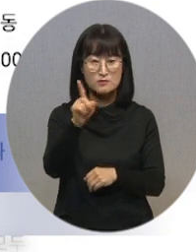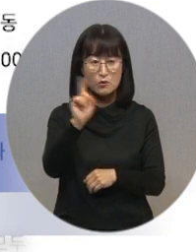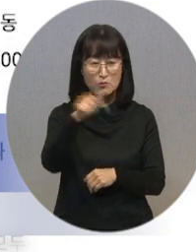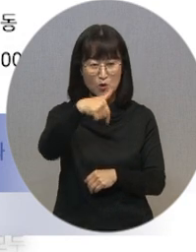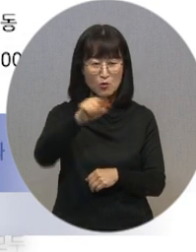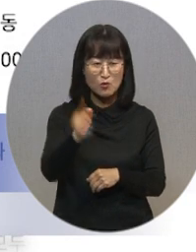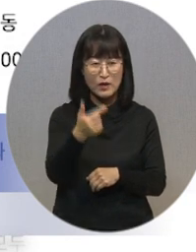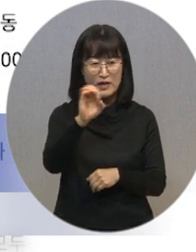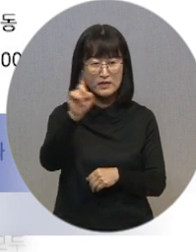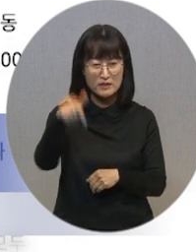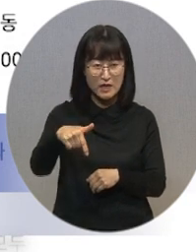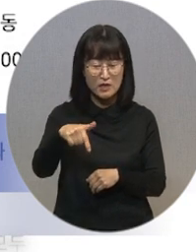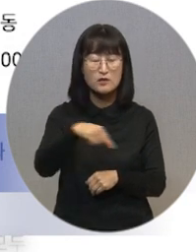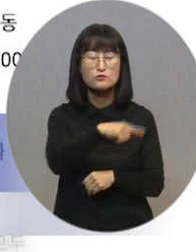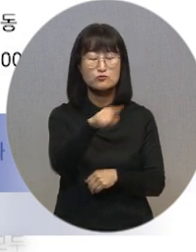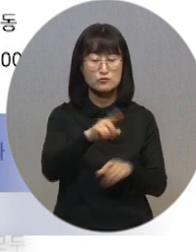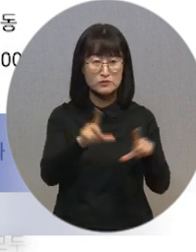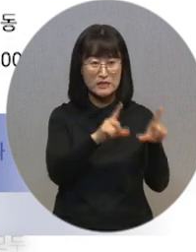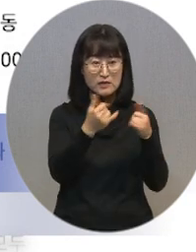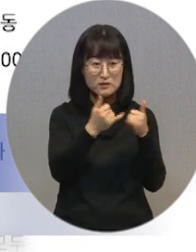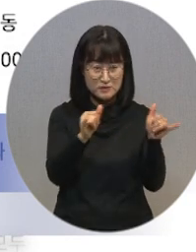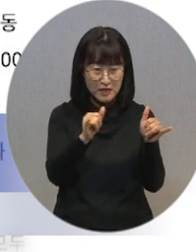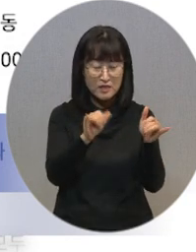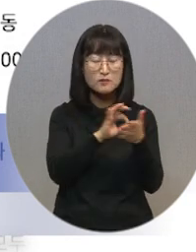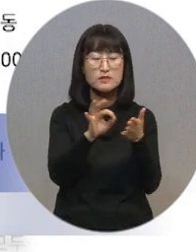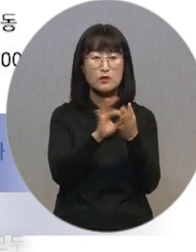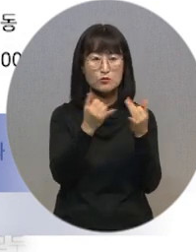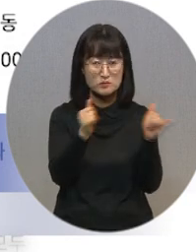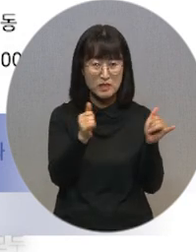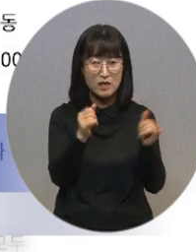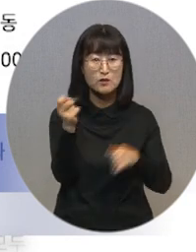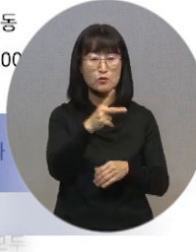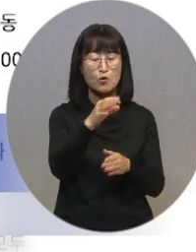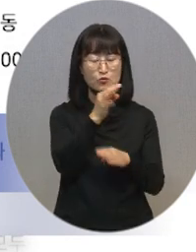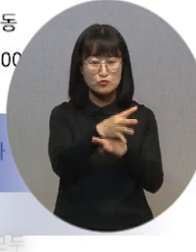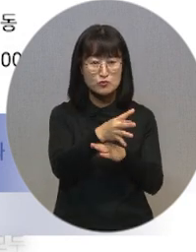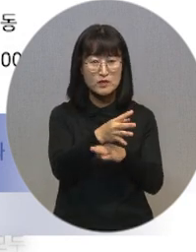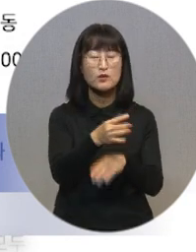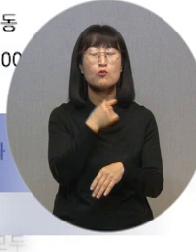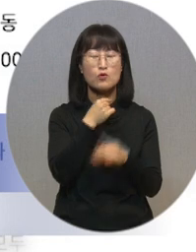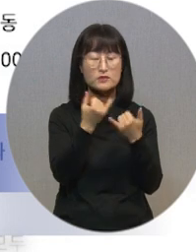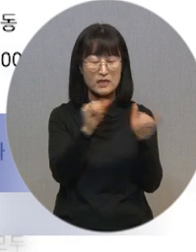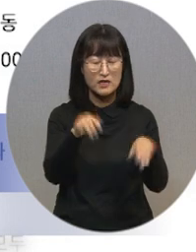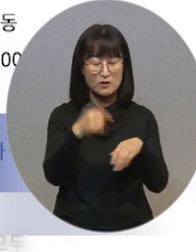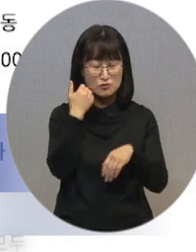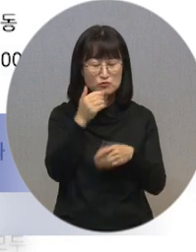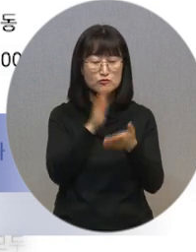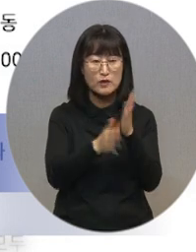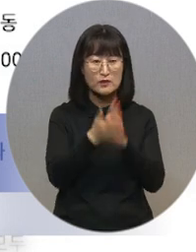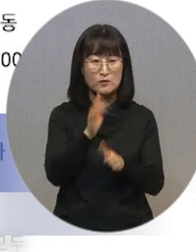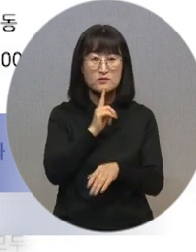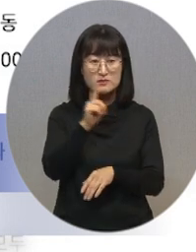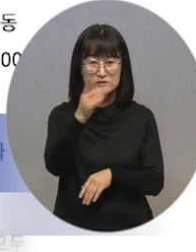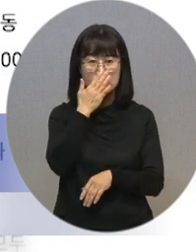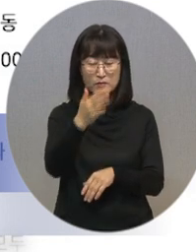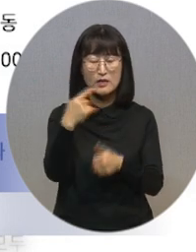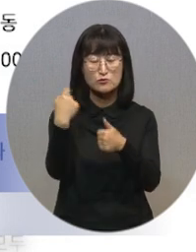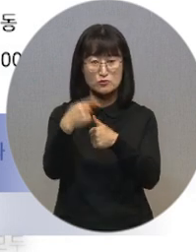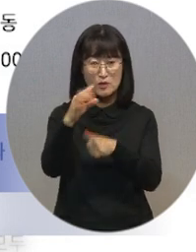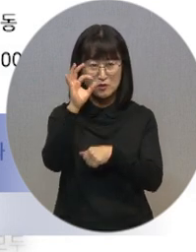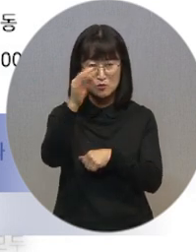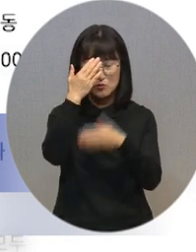관악구에 주민 등록을 둔 전동보장구 사용자 또는 구입 예정자이면 누구나 가능하며 수강료는